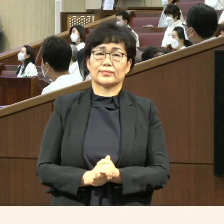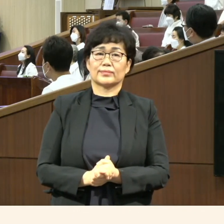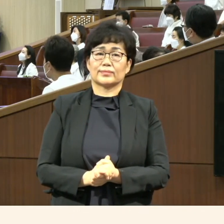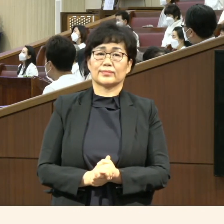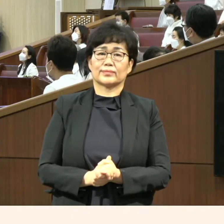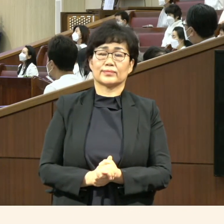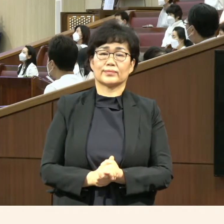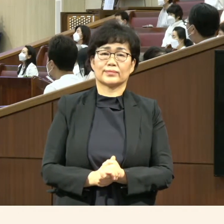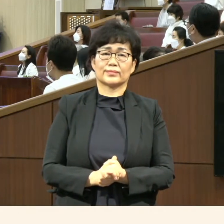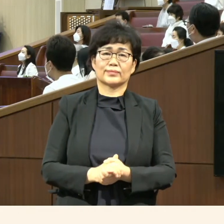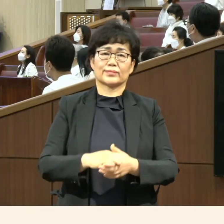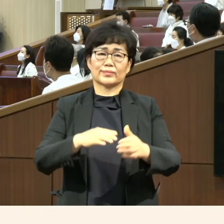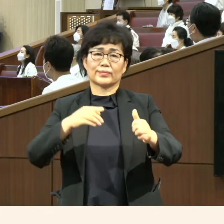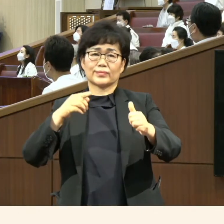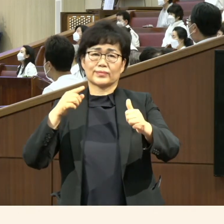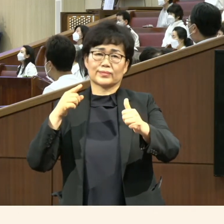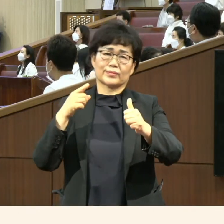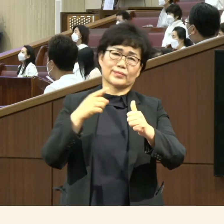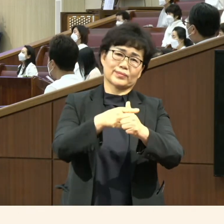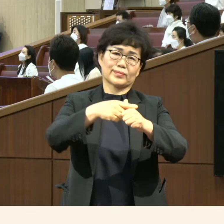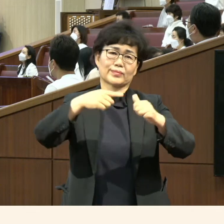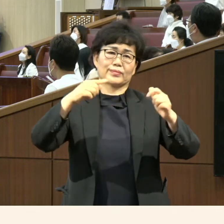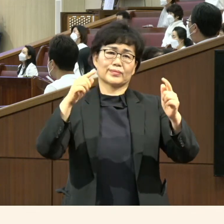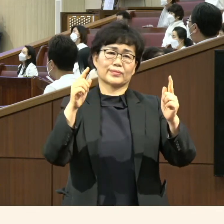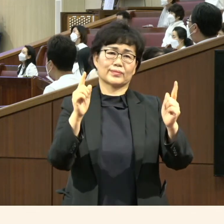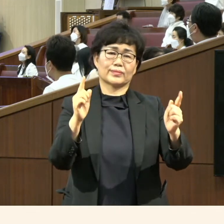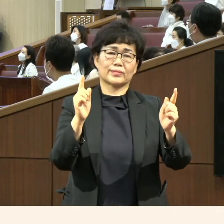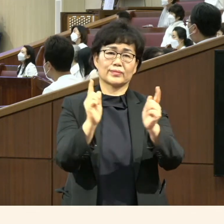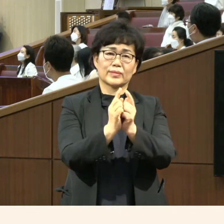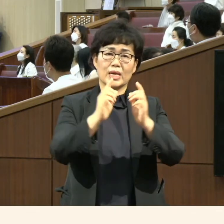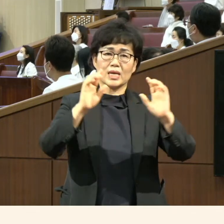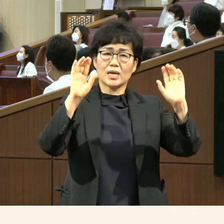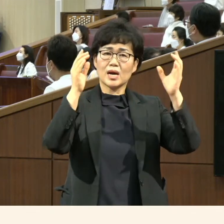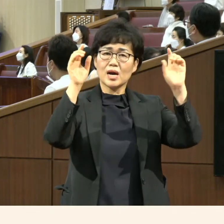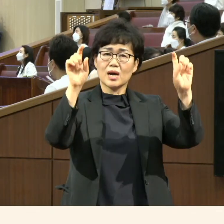죽임당하신 어린 양